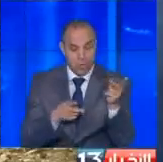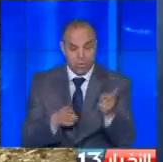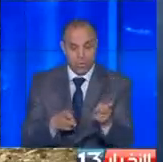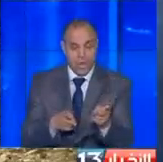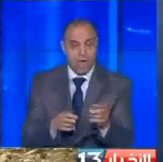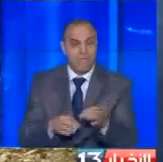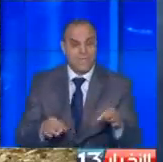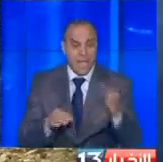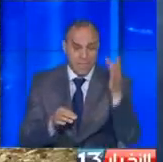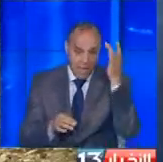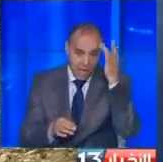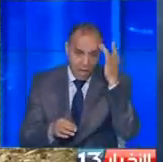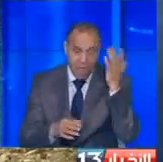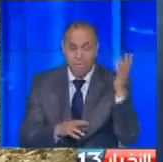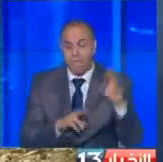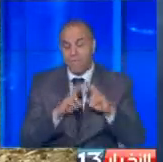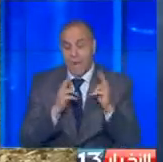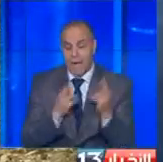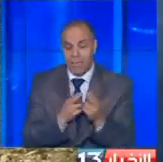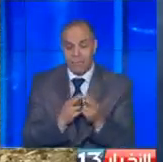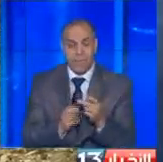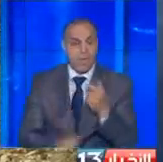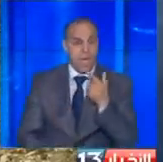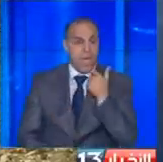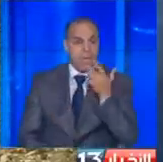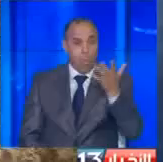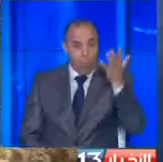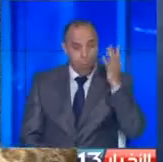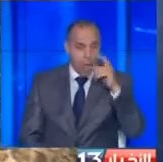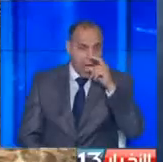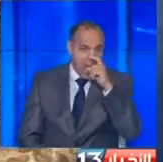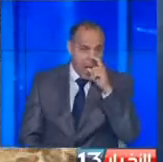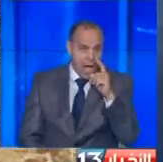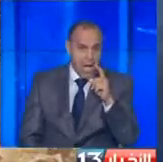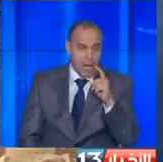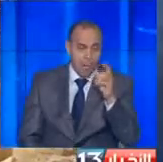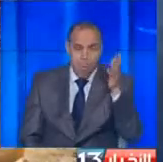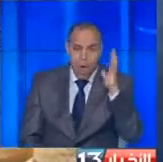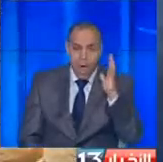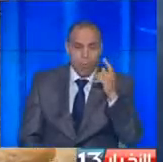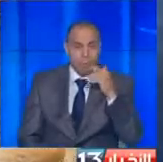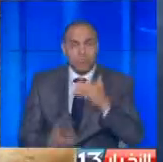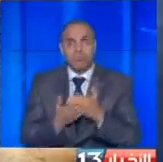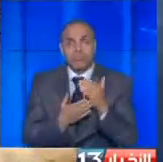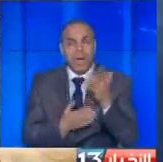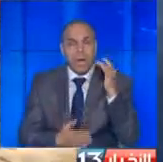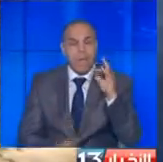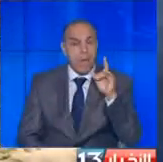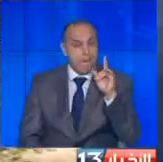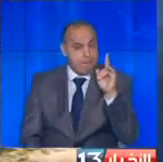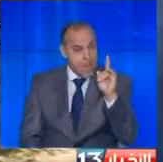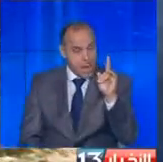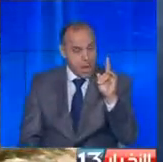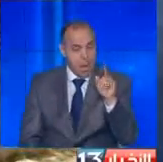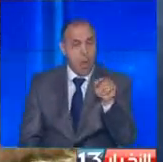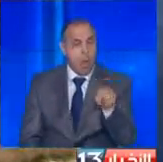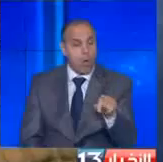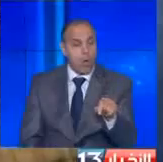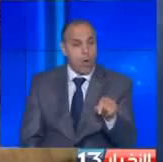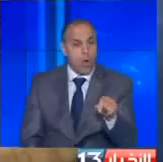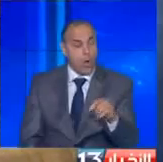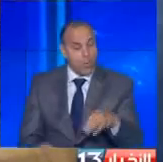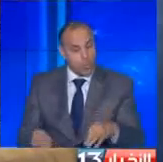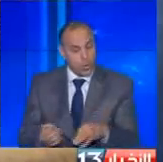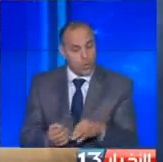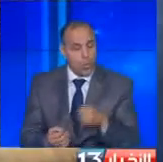في الساحة الثقافية العالمية. كما أن التراث العربي ليس معالم وصروح وأثار فحسب، بل هو أيضا